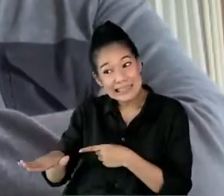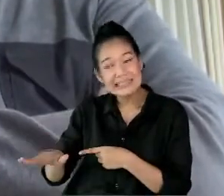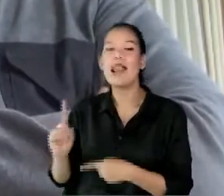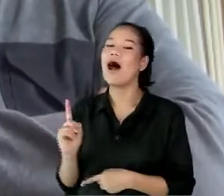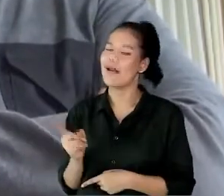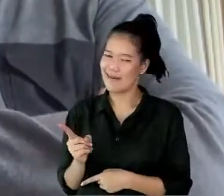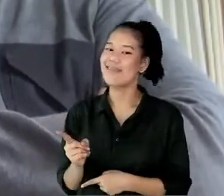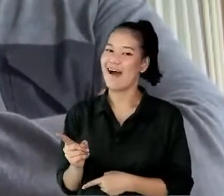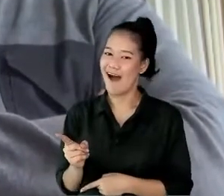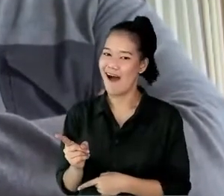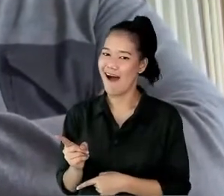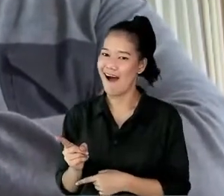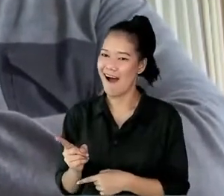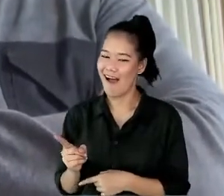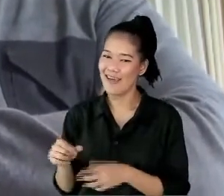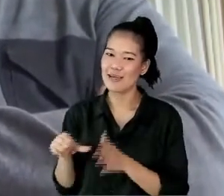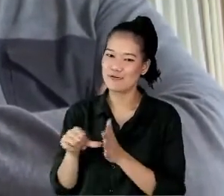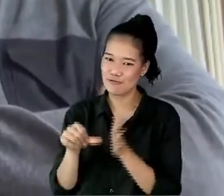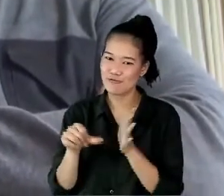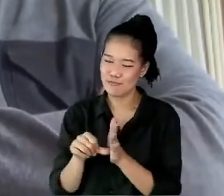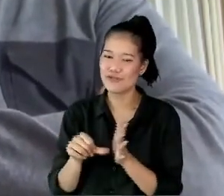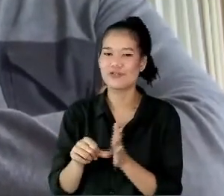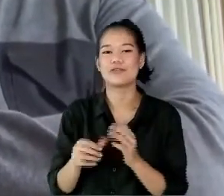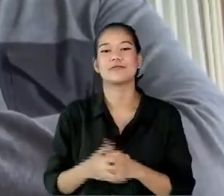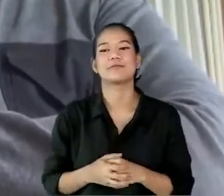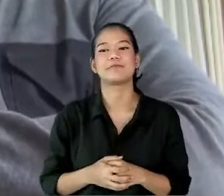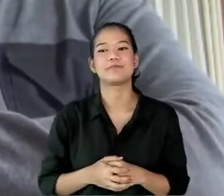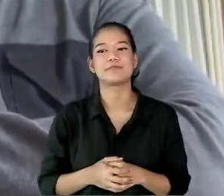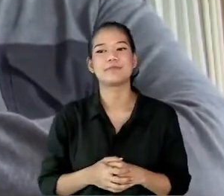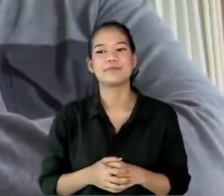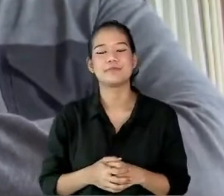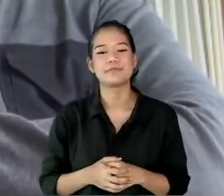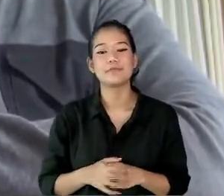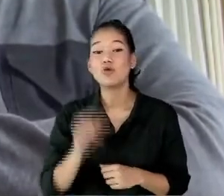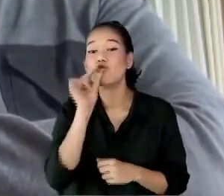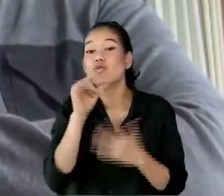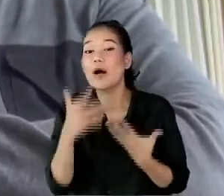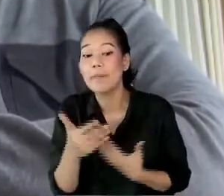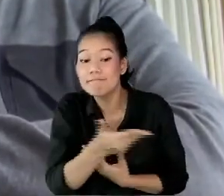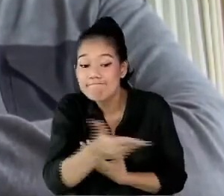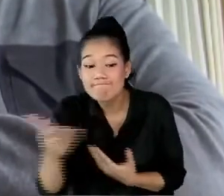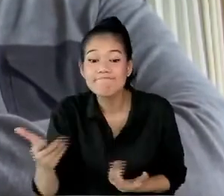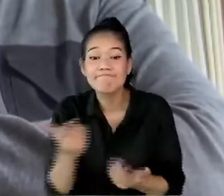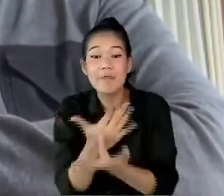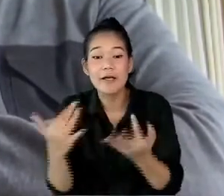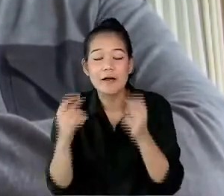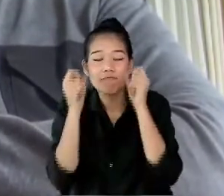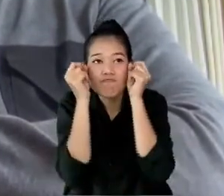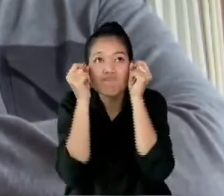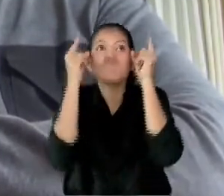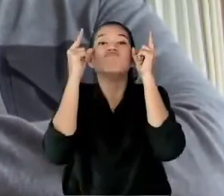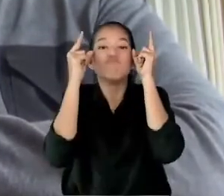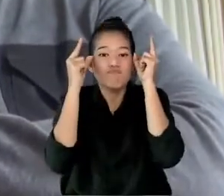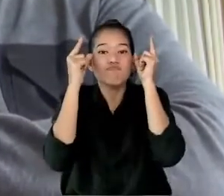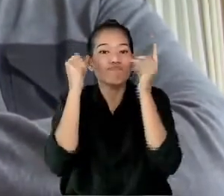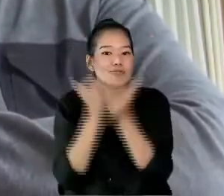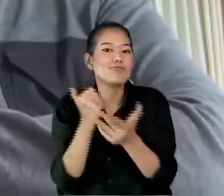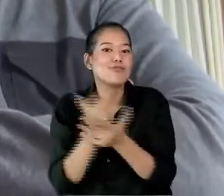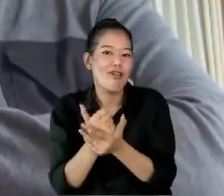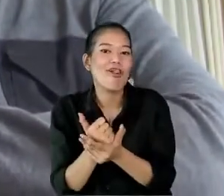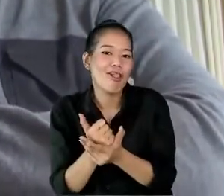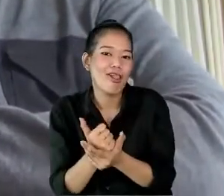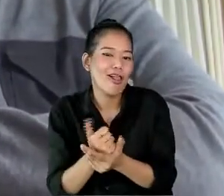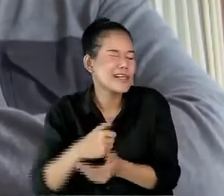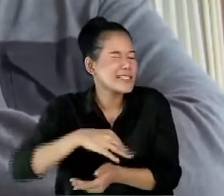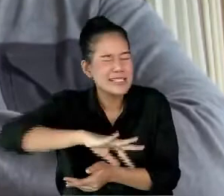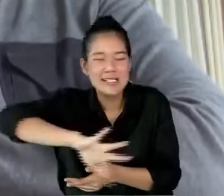keluarga kita juga dari ikutan nyanyi nanti di Romeos gitu ya, supaya kesadaran ini tuh bisa dari semua lapisan,